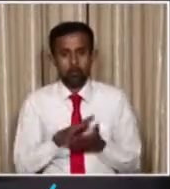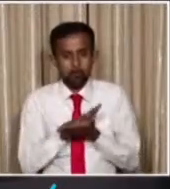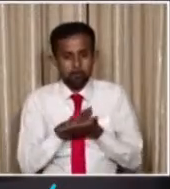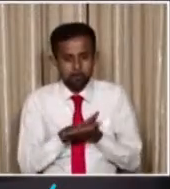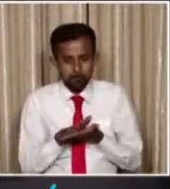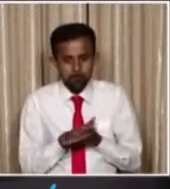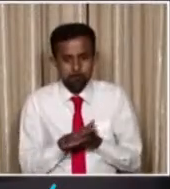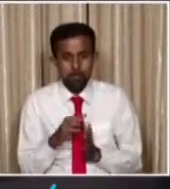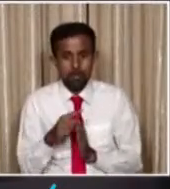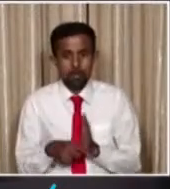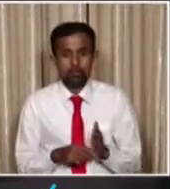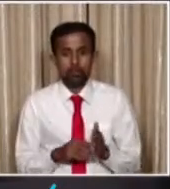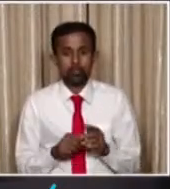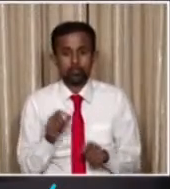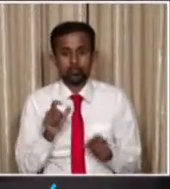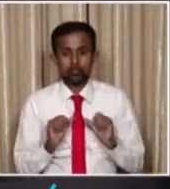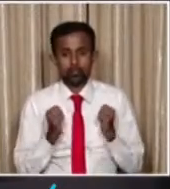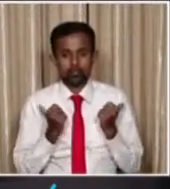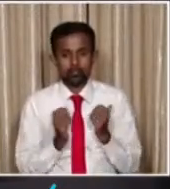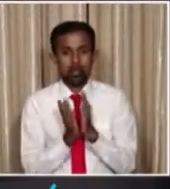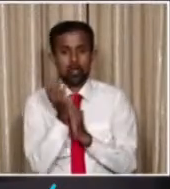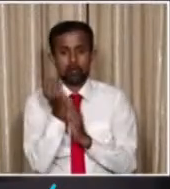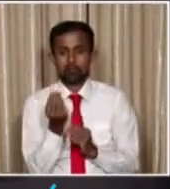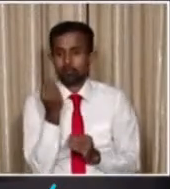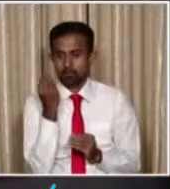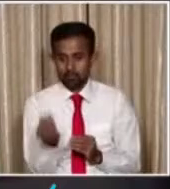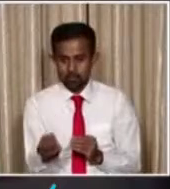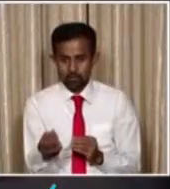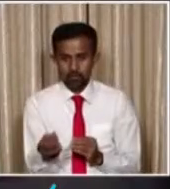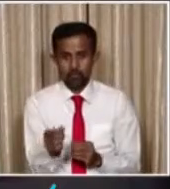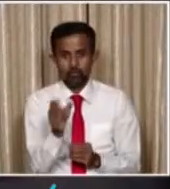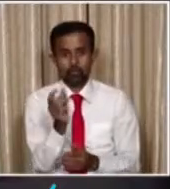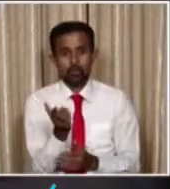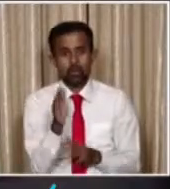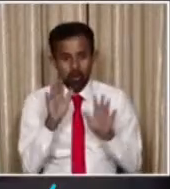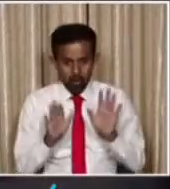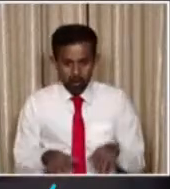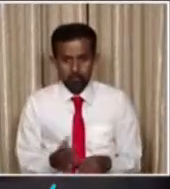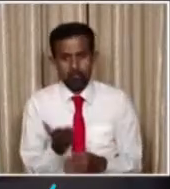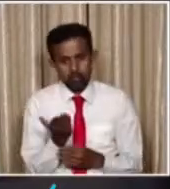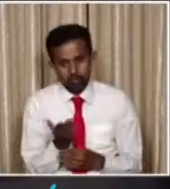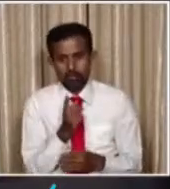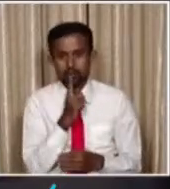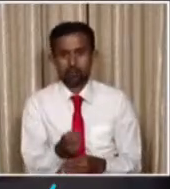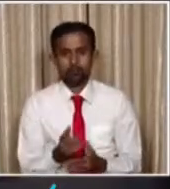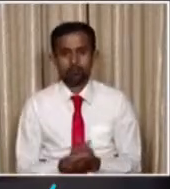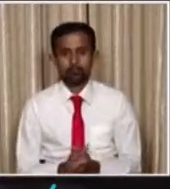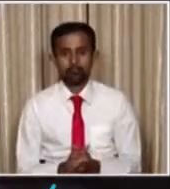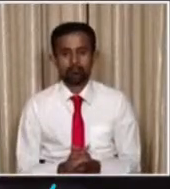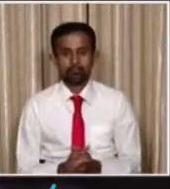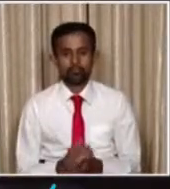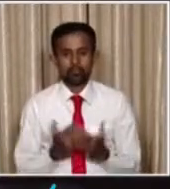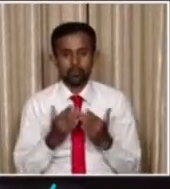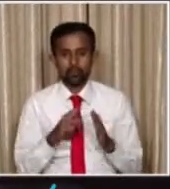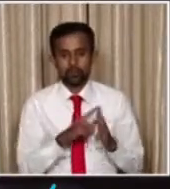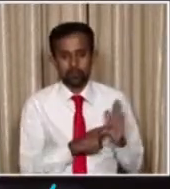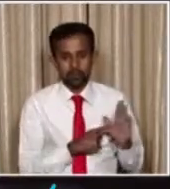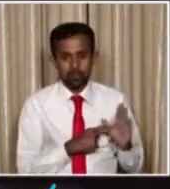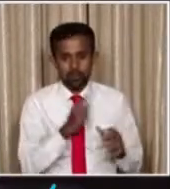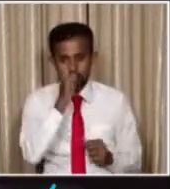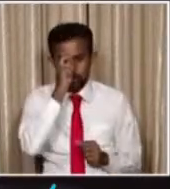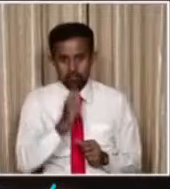gila, me rata ayin segam isu na jiwa tenna aiti ala badan gila. Obat mage awasan washing illi mak. Mau isu di karu jagat sama ikut mantua.